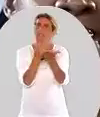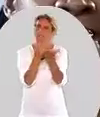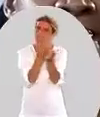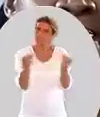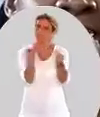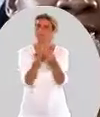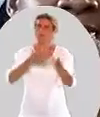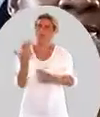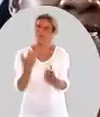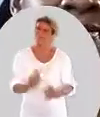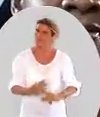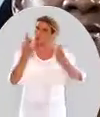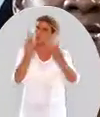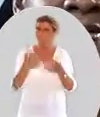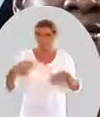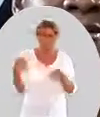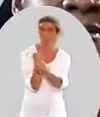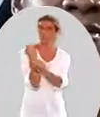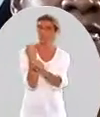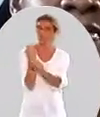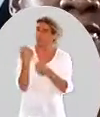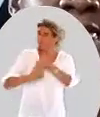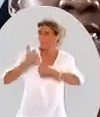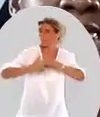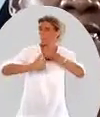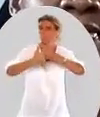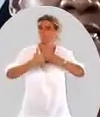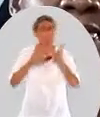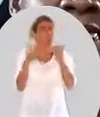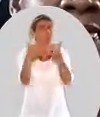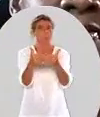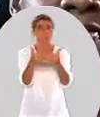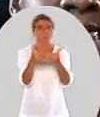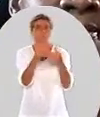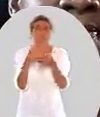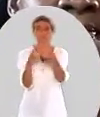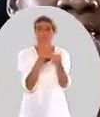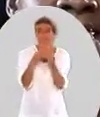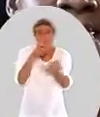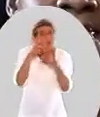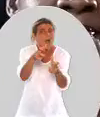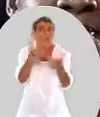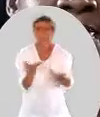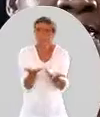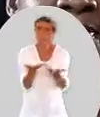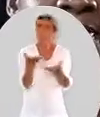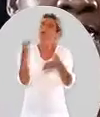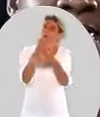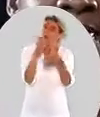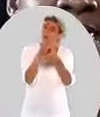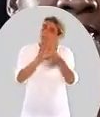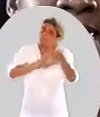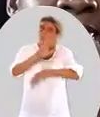terre de vitalité de réussite de compétitivité et de la tractivité c'est cette Guadeloupe que nous